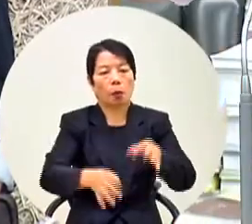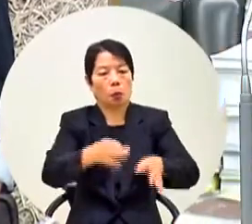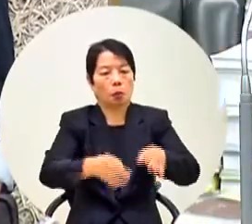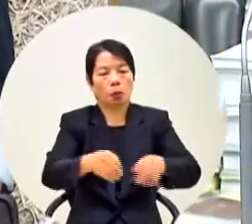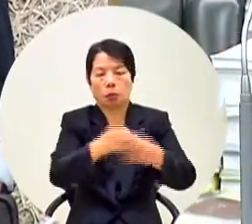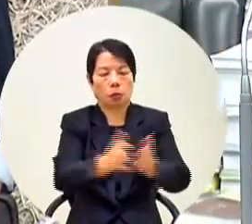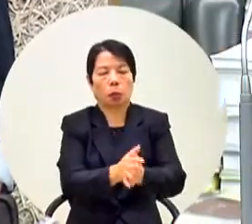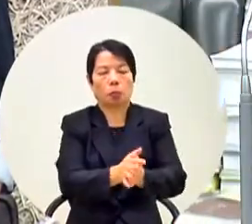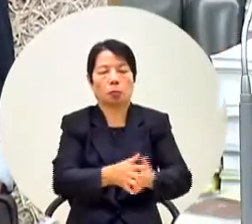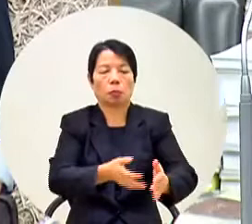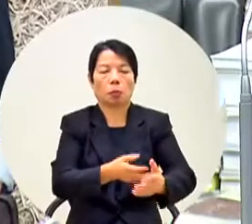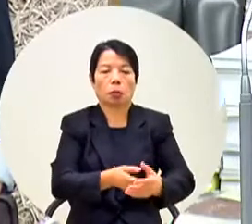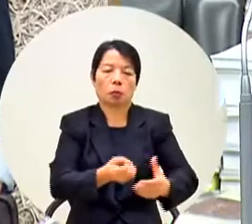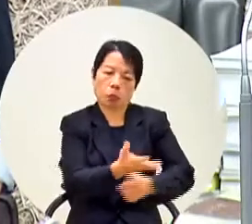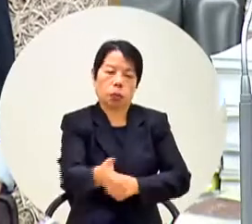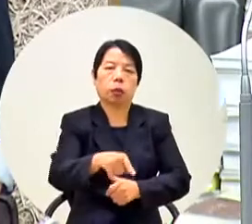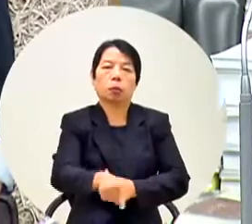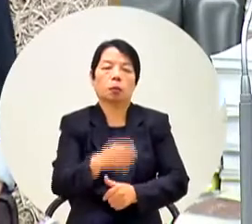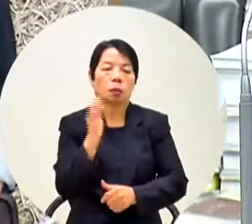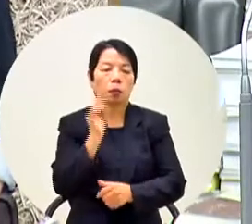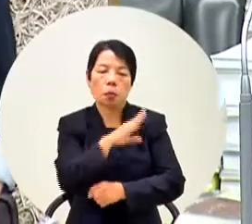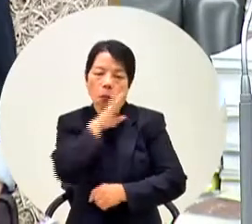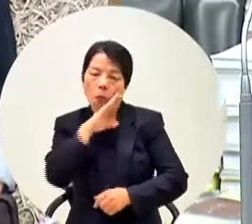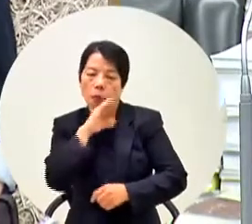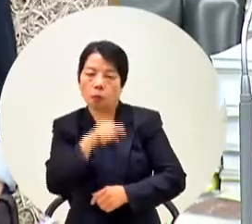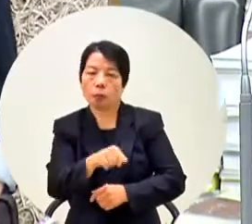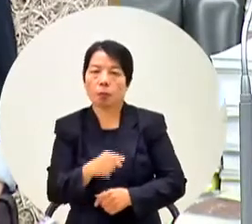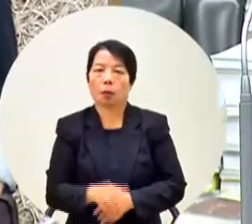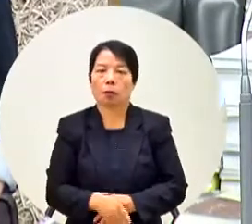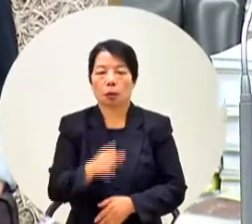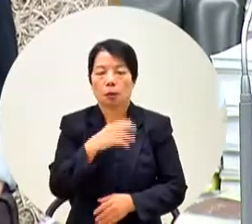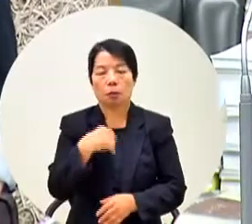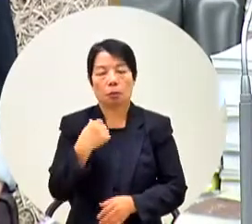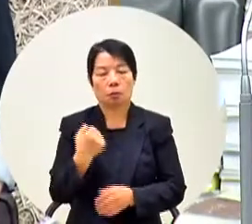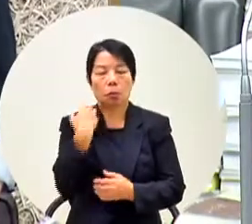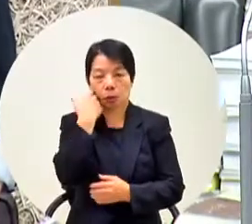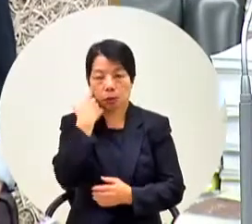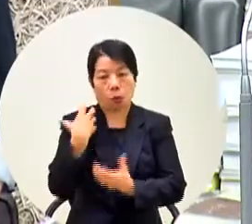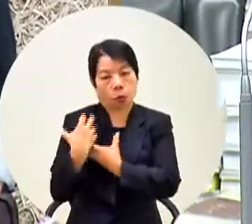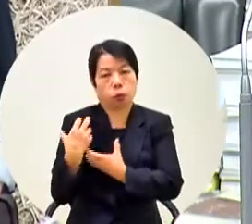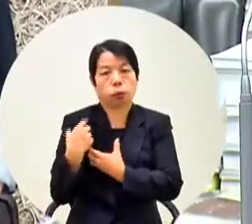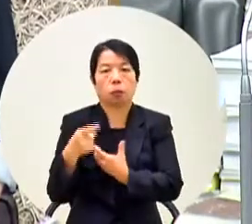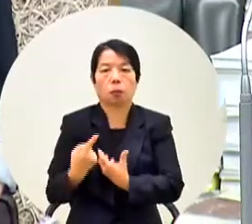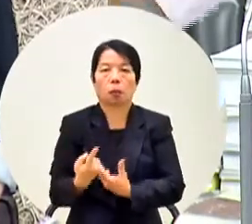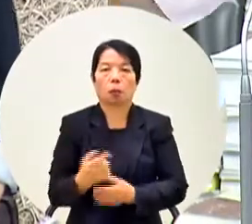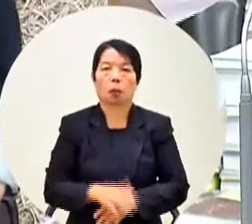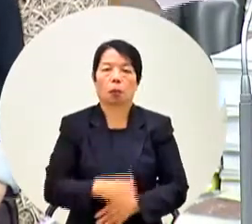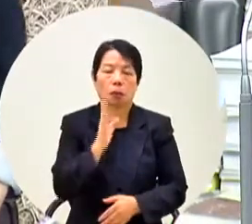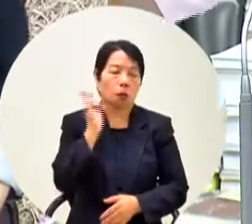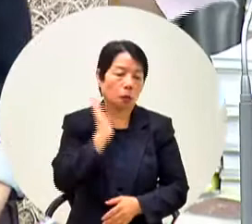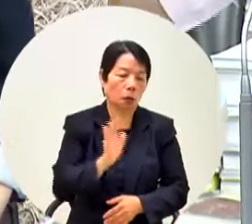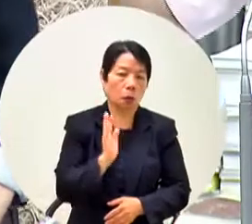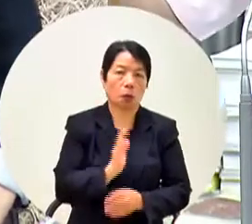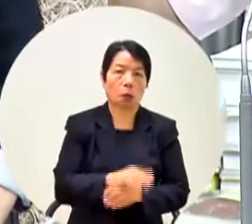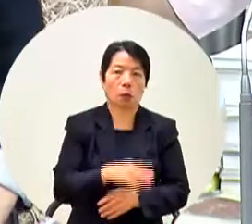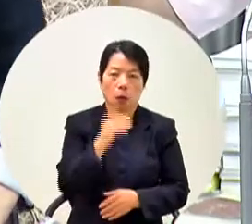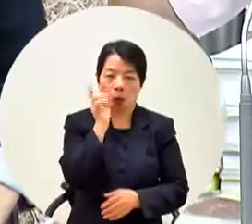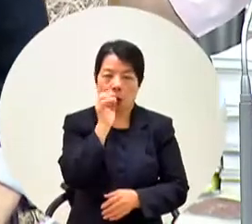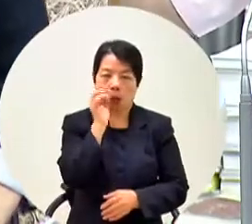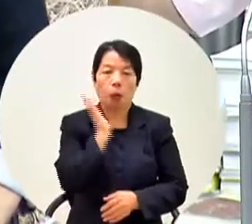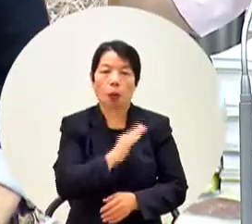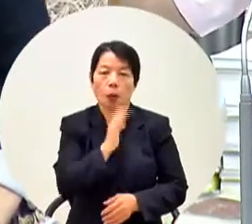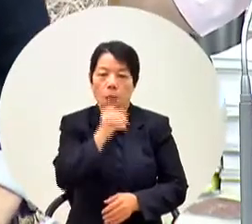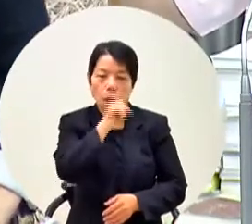要做？恁的主办科室，你的会管科，哦，你的土水科，他们扮演很重要的角